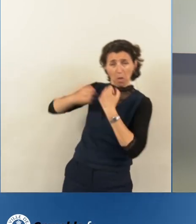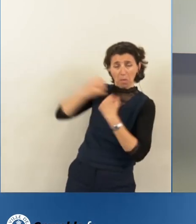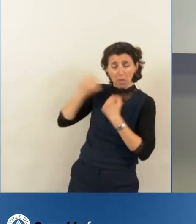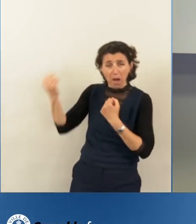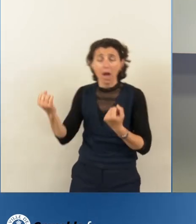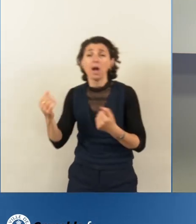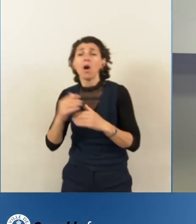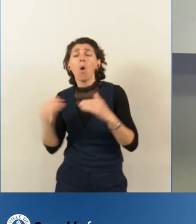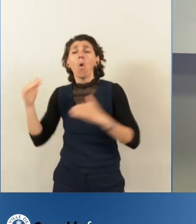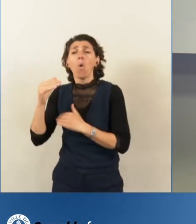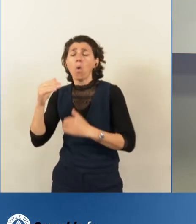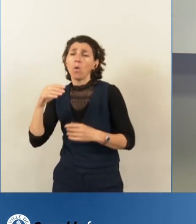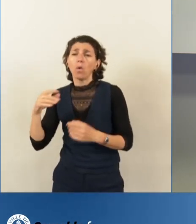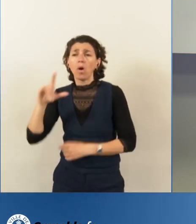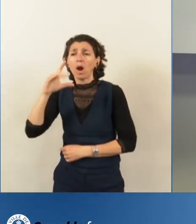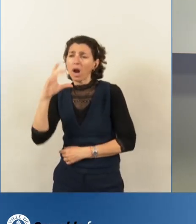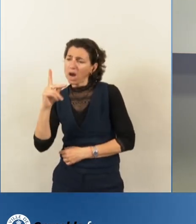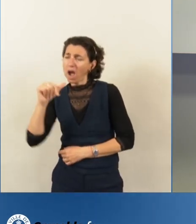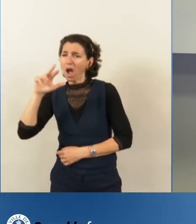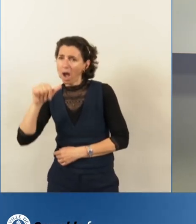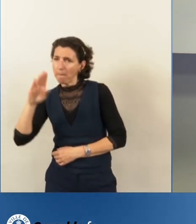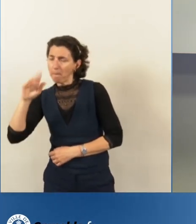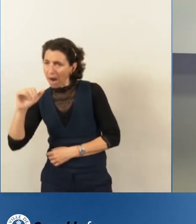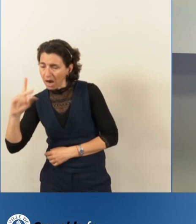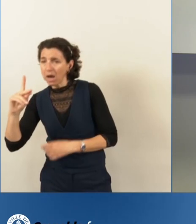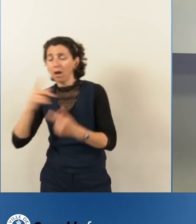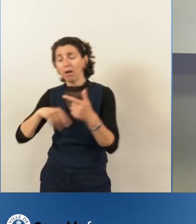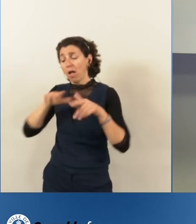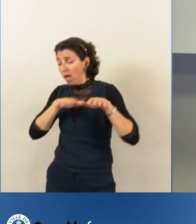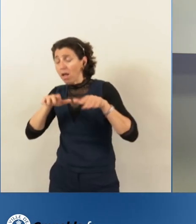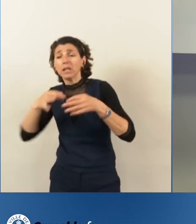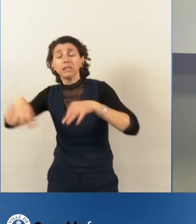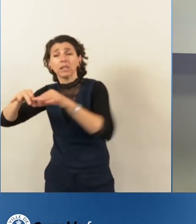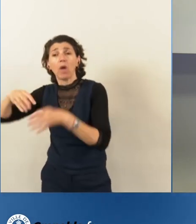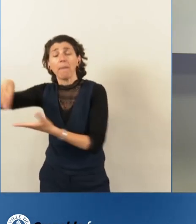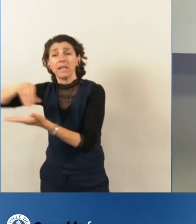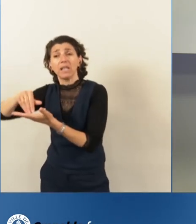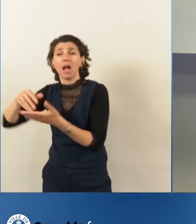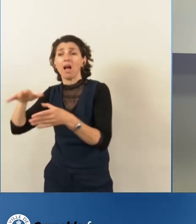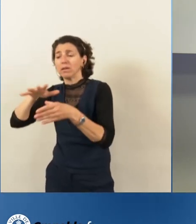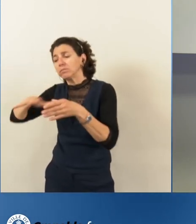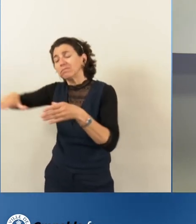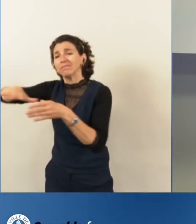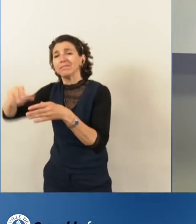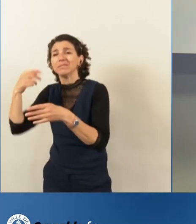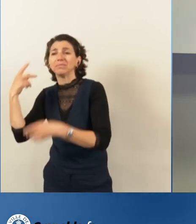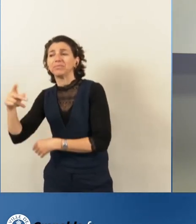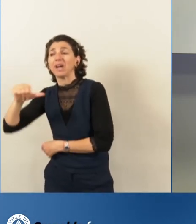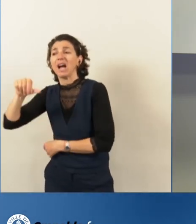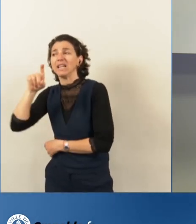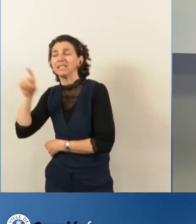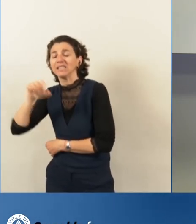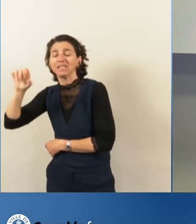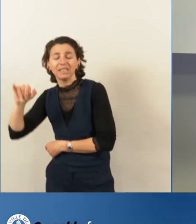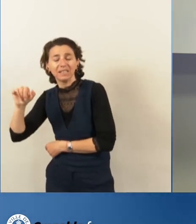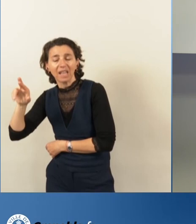au karabatch mais également sur le territoire arménien de lazerbaïdjan là aussi et Emmanuel carrosi était avec le